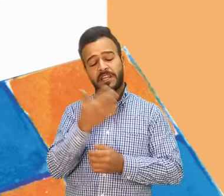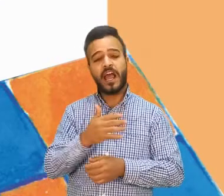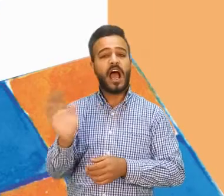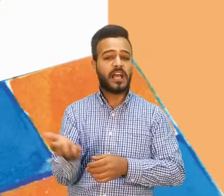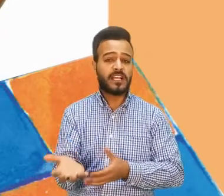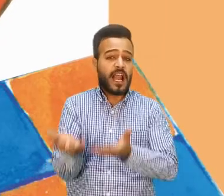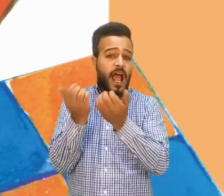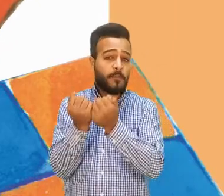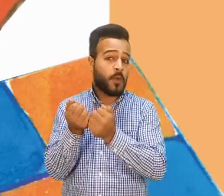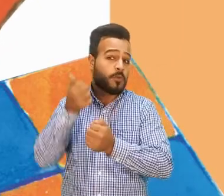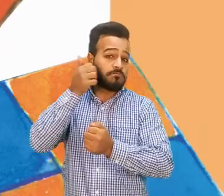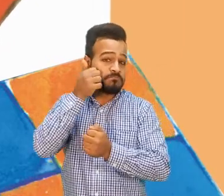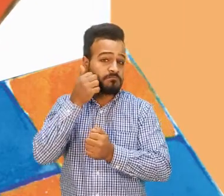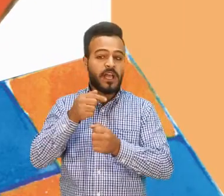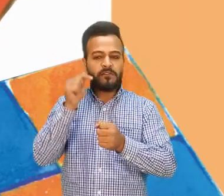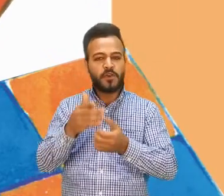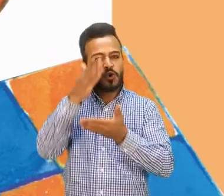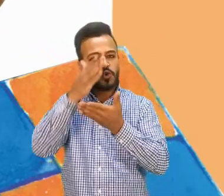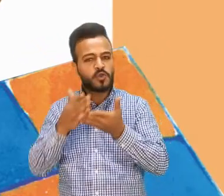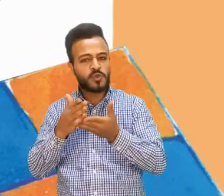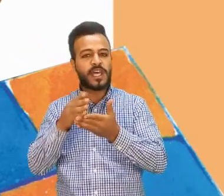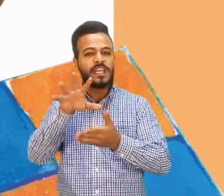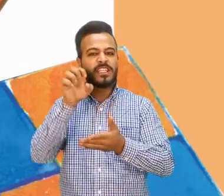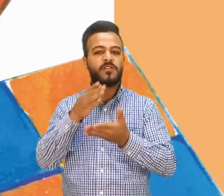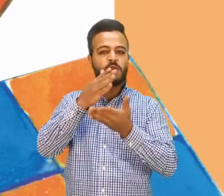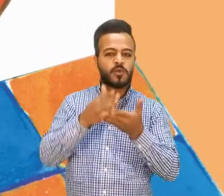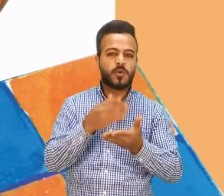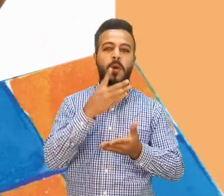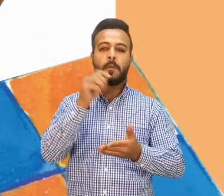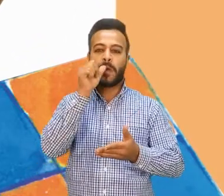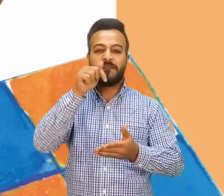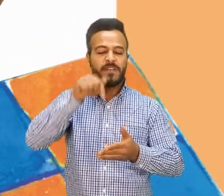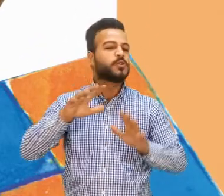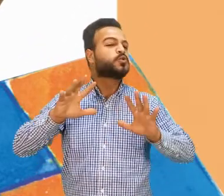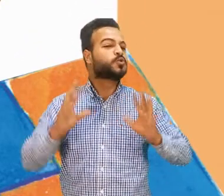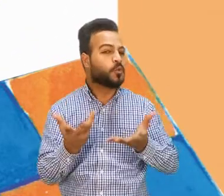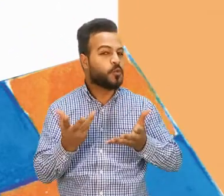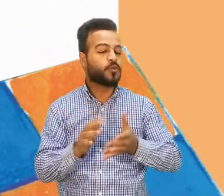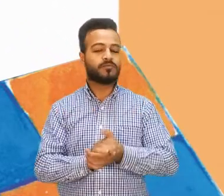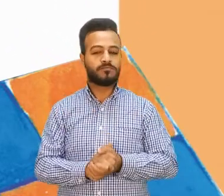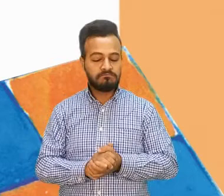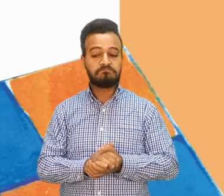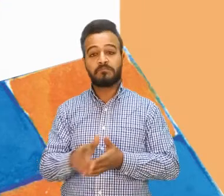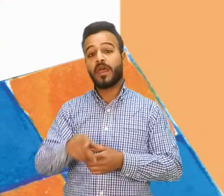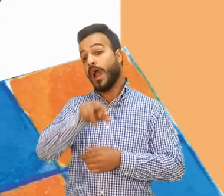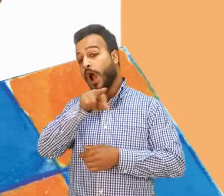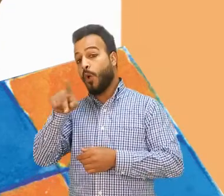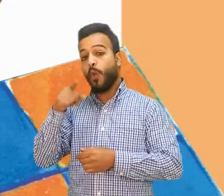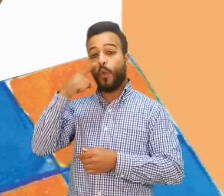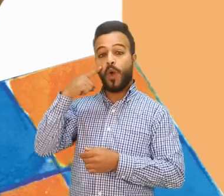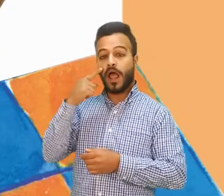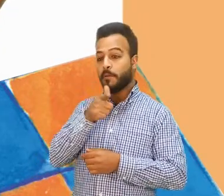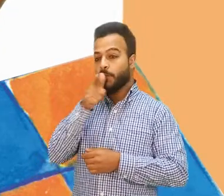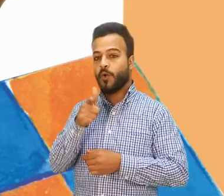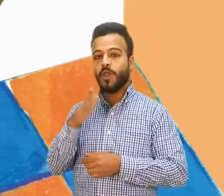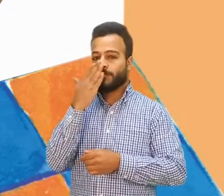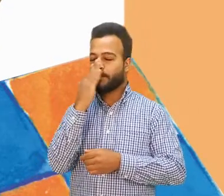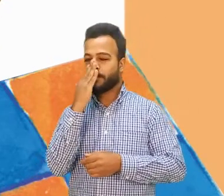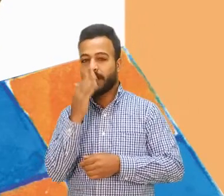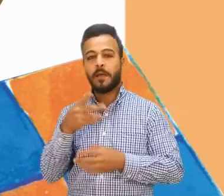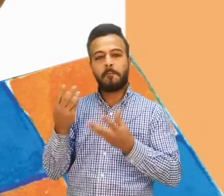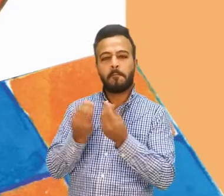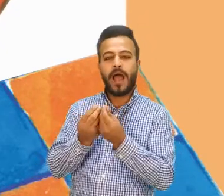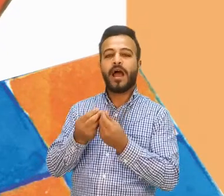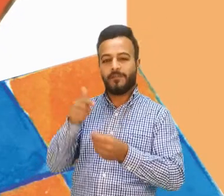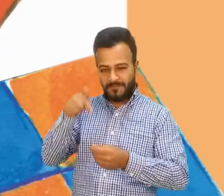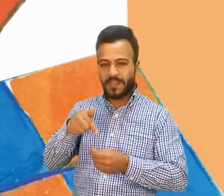ومحمول، نصفه ناشف ونصفه مبلول، ما هو؟ وسامر يروي النكات التي